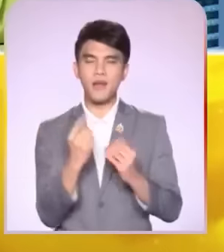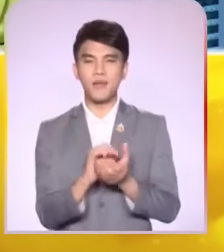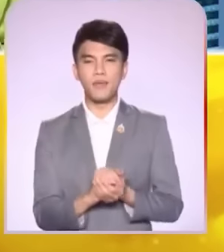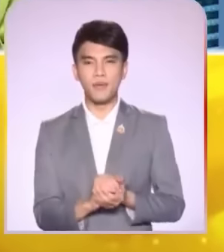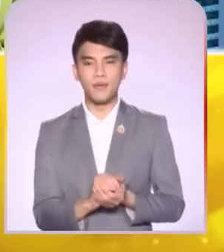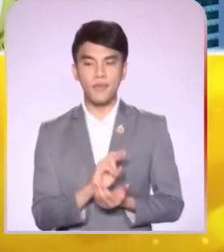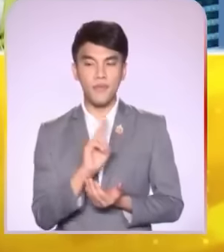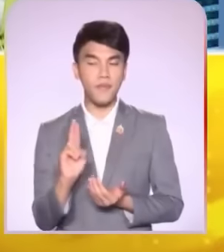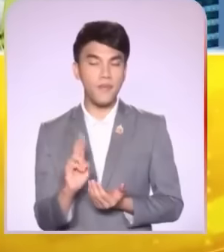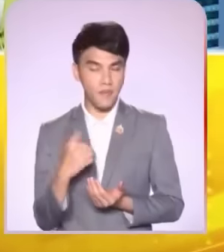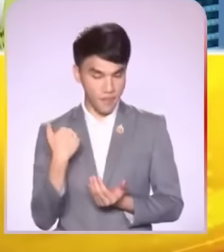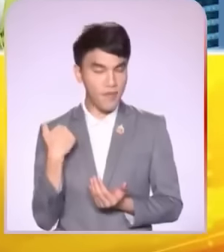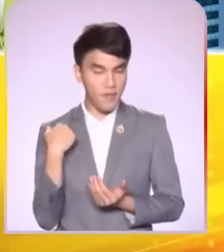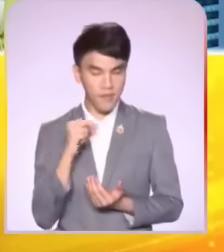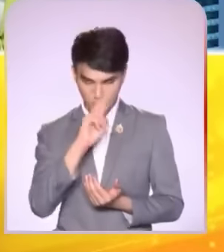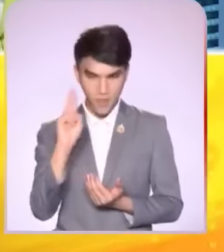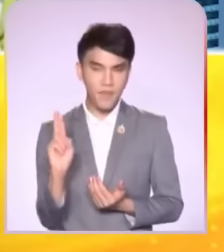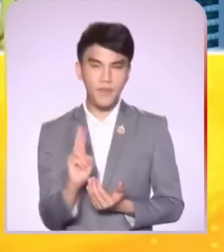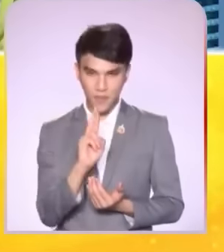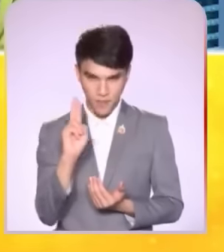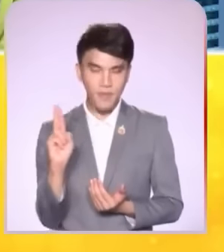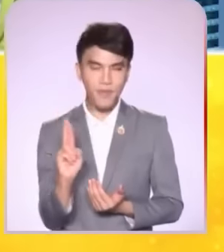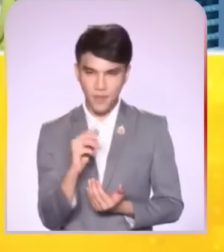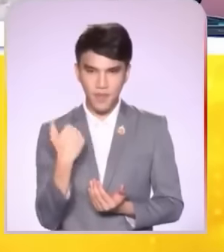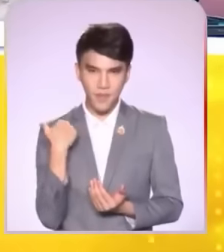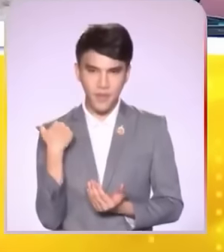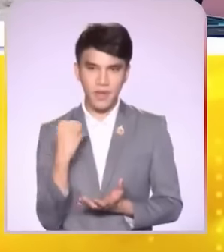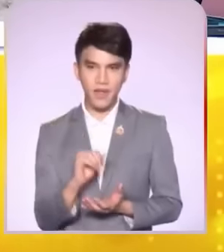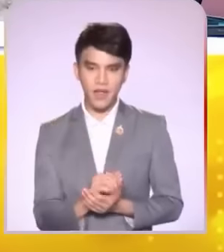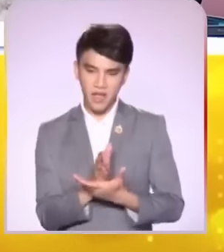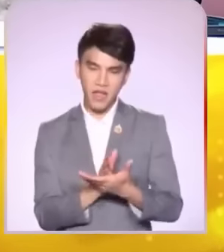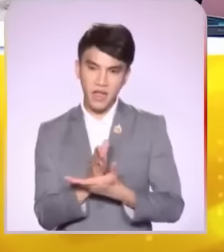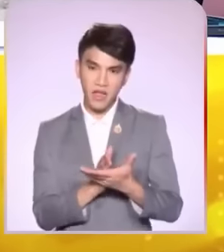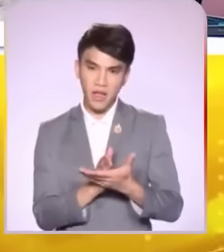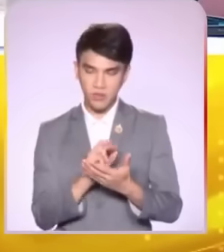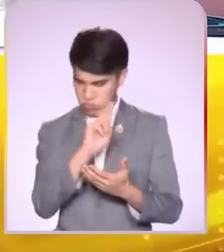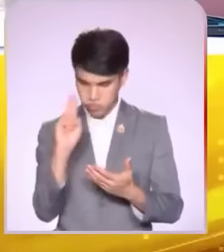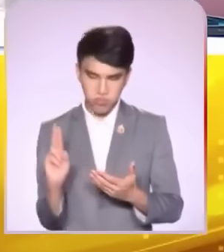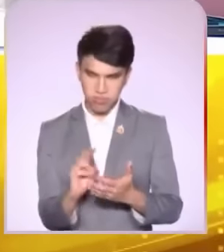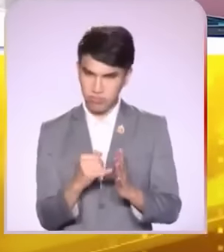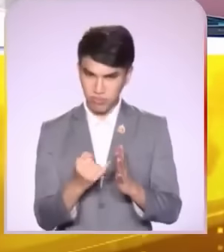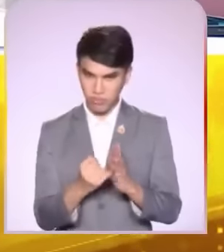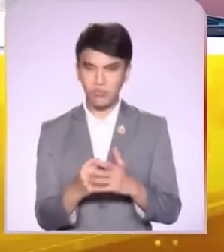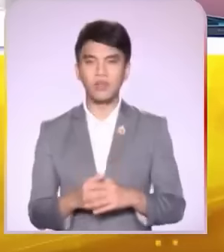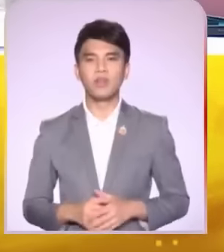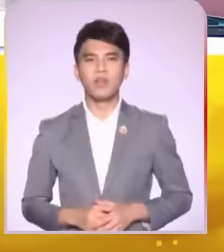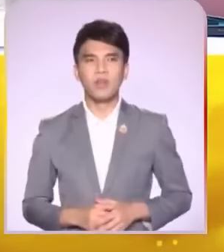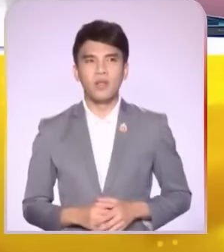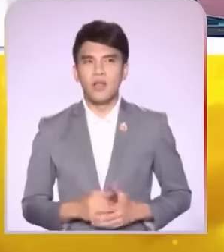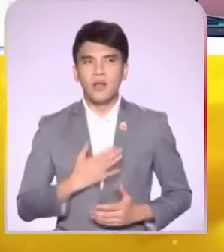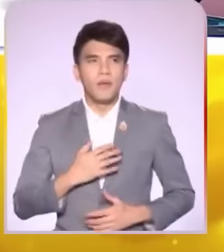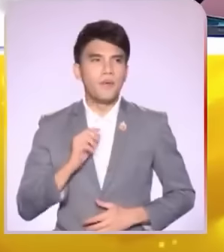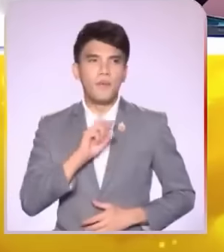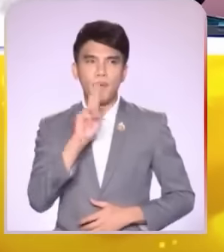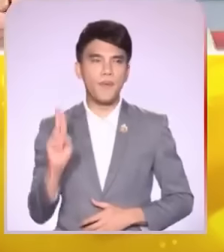ได้ใช้ไหม ได้ใช้ ได้ใช้ไหม ได้ใช้ค่ะ คุณผู้ชมได้ใช้ไหมฮะคนละครึ่งโครงการคนละคร ึ่ ง ได้ใช้ ค่ะ สะดวกมากนะ โอ้หน้าช่องนี่ดิฉันใช้ประ